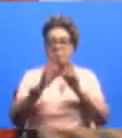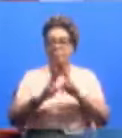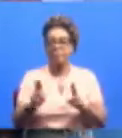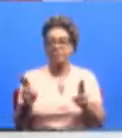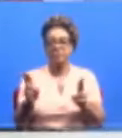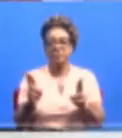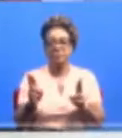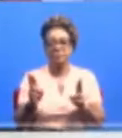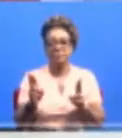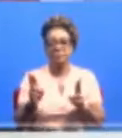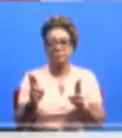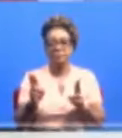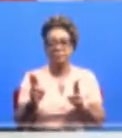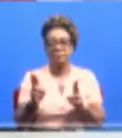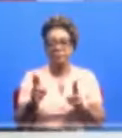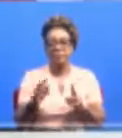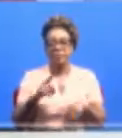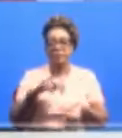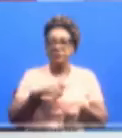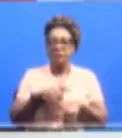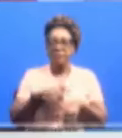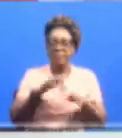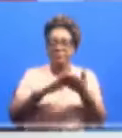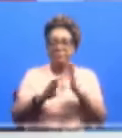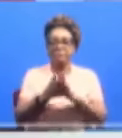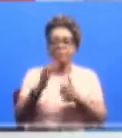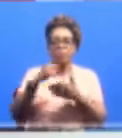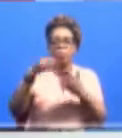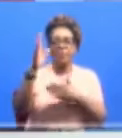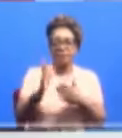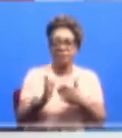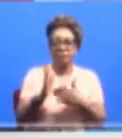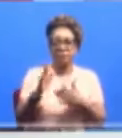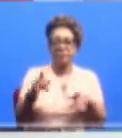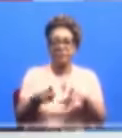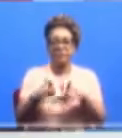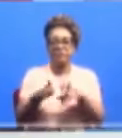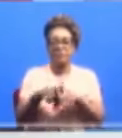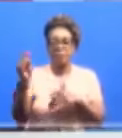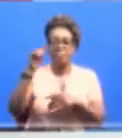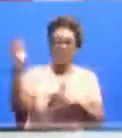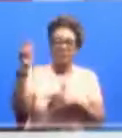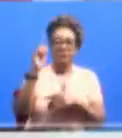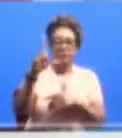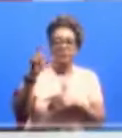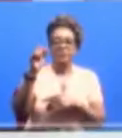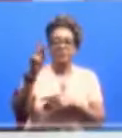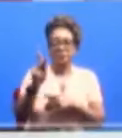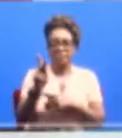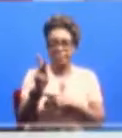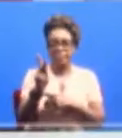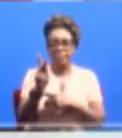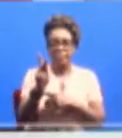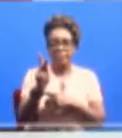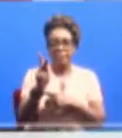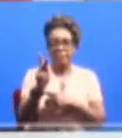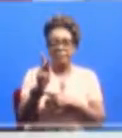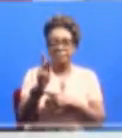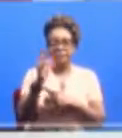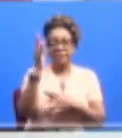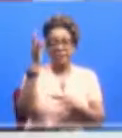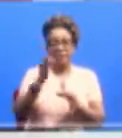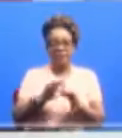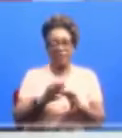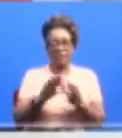Na mtazamaji, baada ya kuibuka mshindi katika kinyang'anyiro cha urais wa chama cha mawakili nchini LSK, Faith